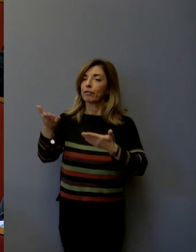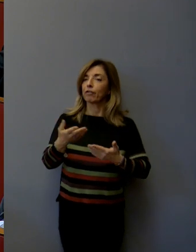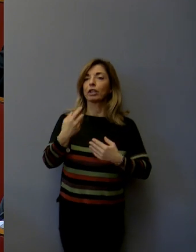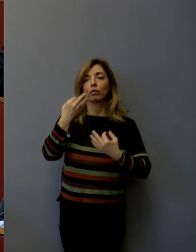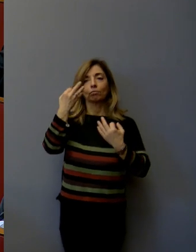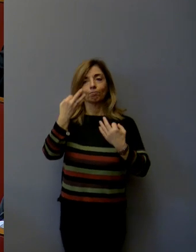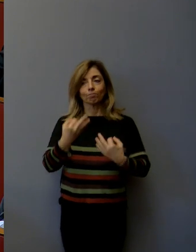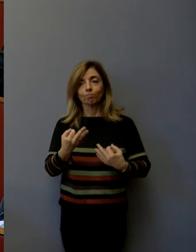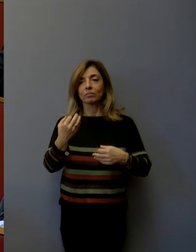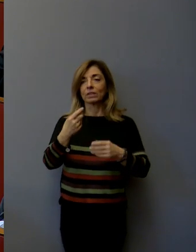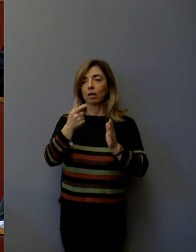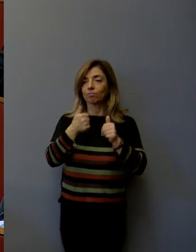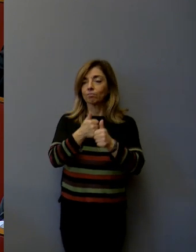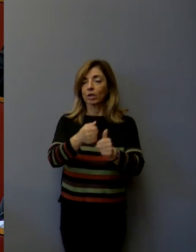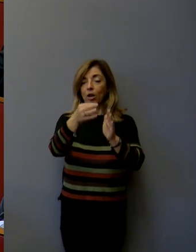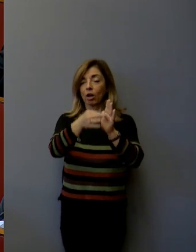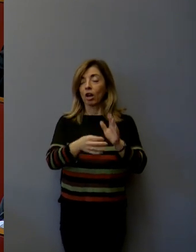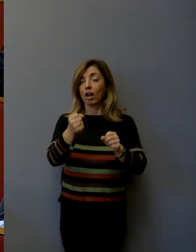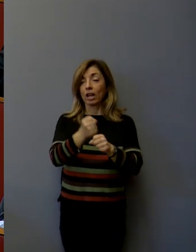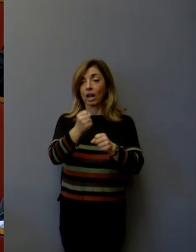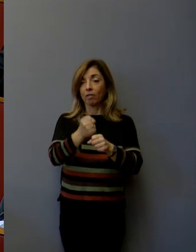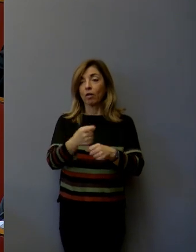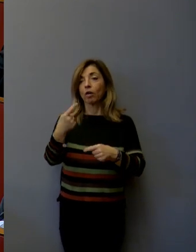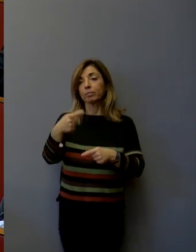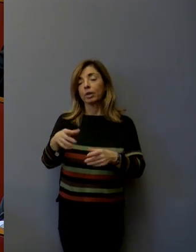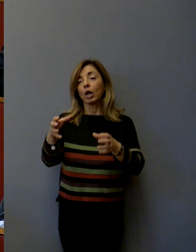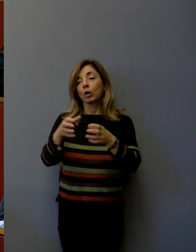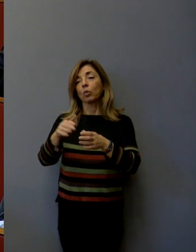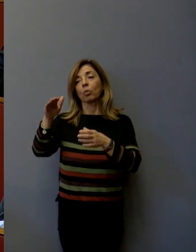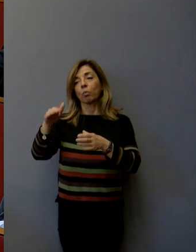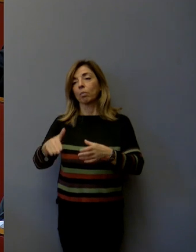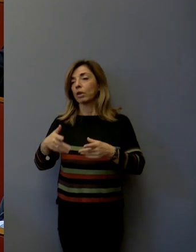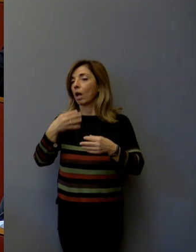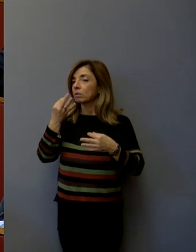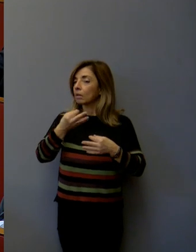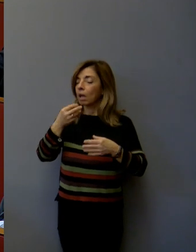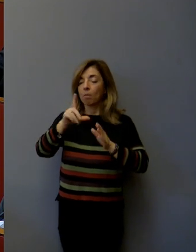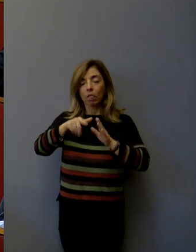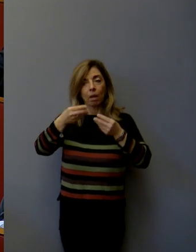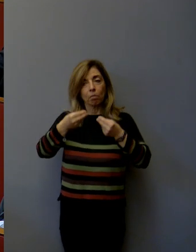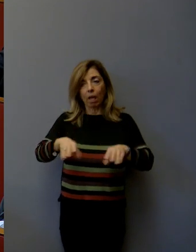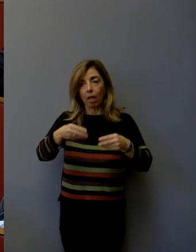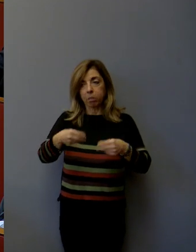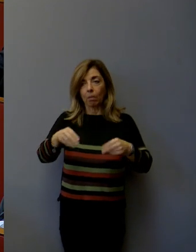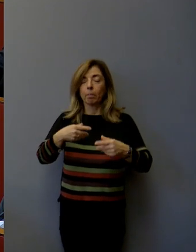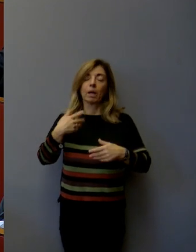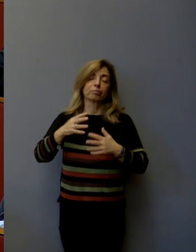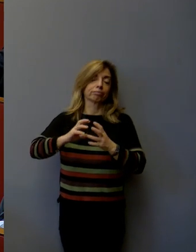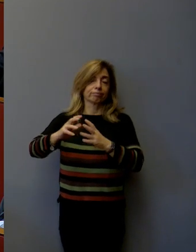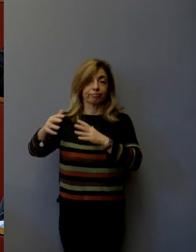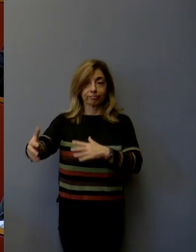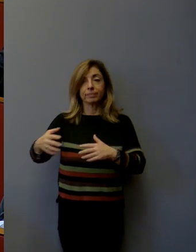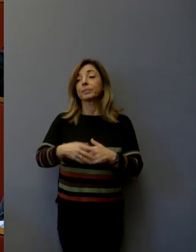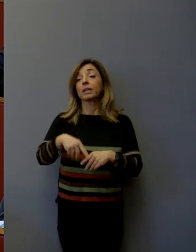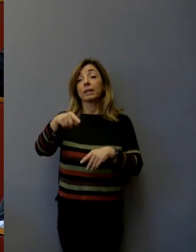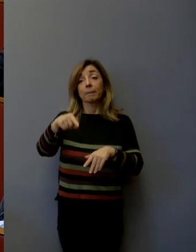dei lavori al fatto che la minoranza fa perdere tempo eccetera eccetera eccetera Questo